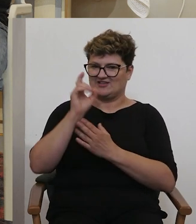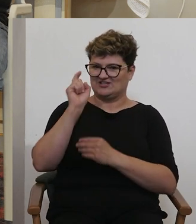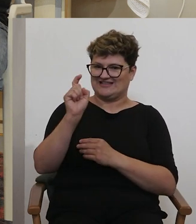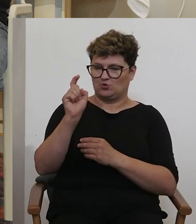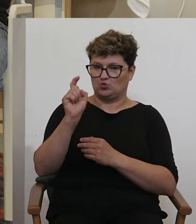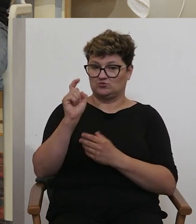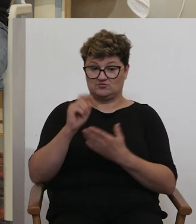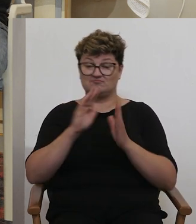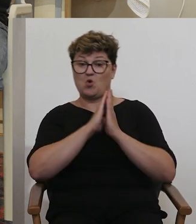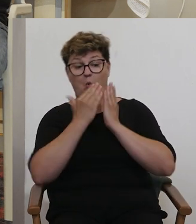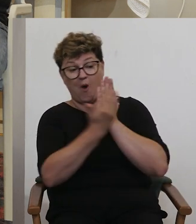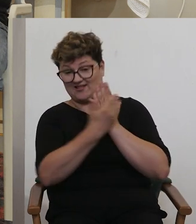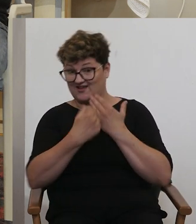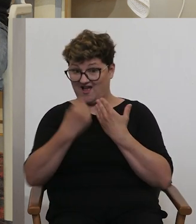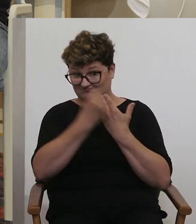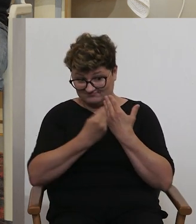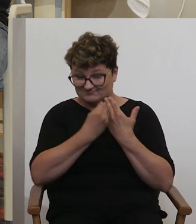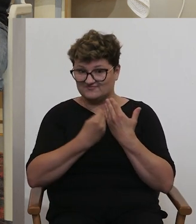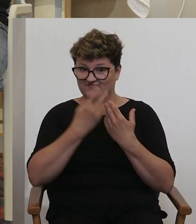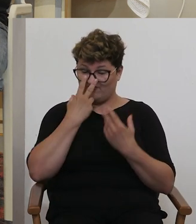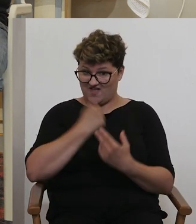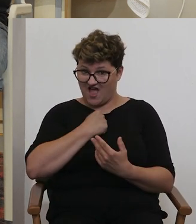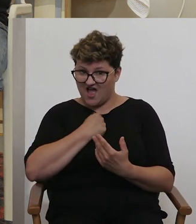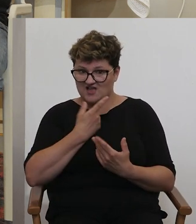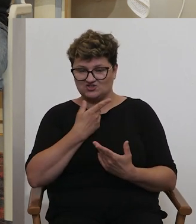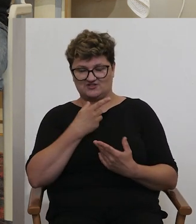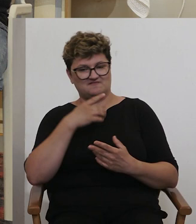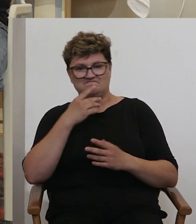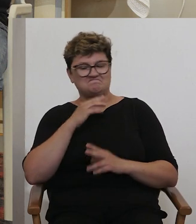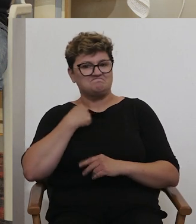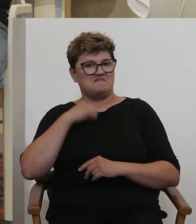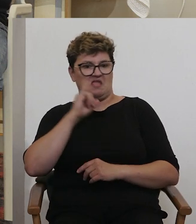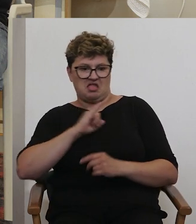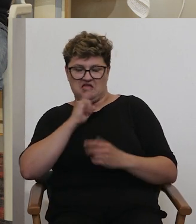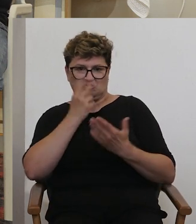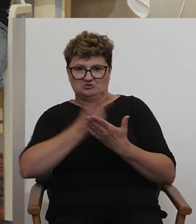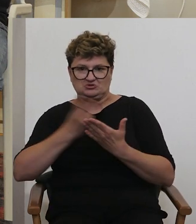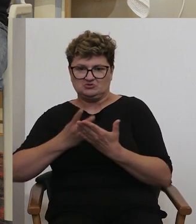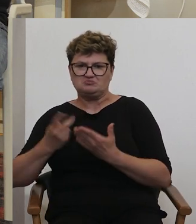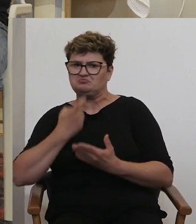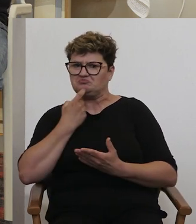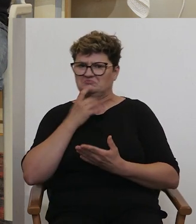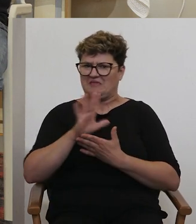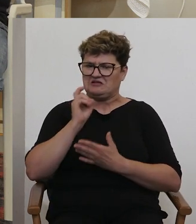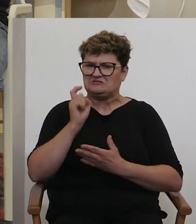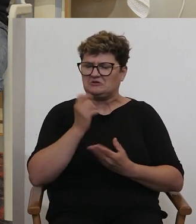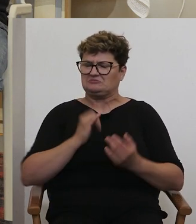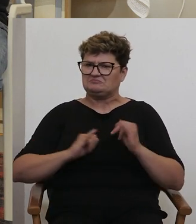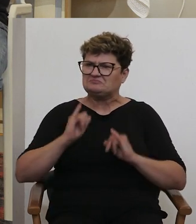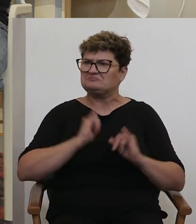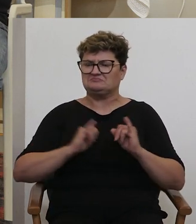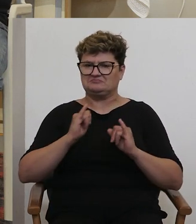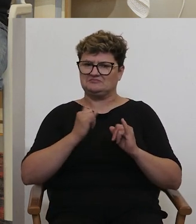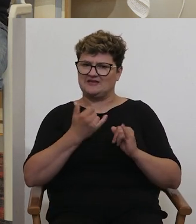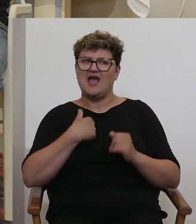wyjaśniony na okładce książki. Dla mnie był on do pewnego momentu lektury też zagadką. Czy pan chce, a kiedy dowiedziałam